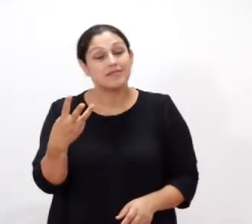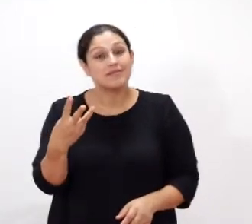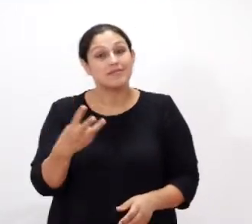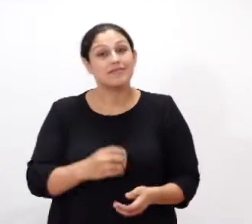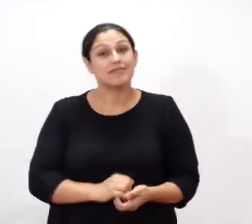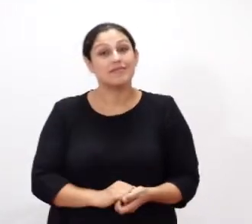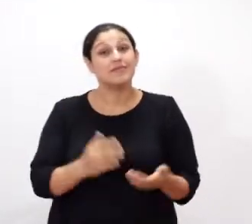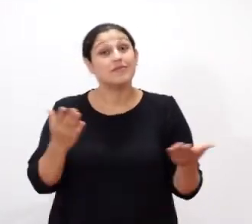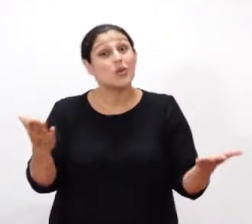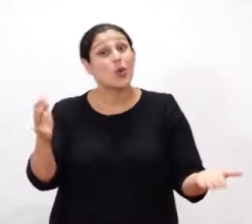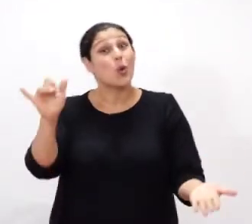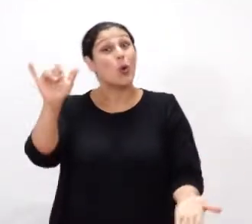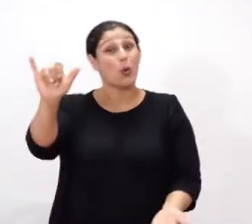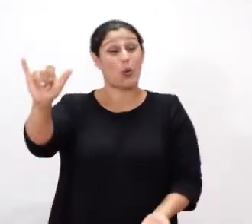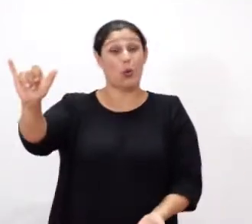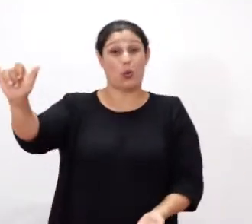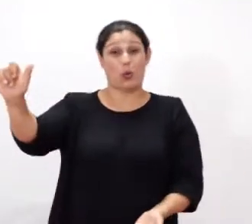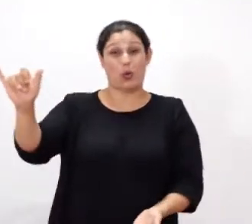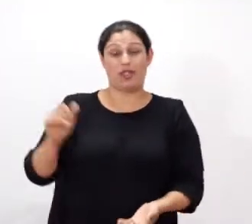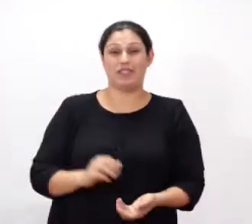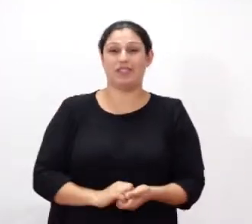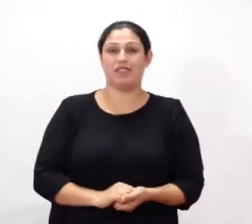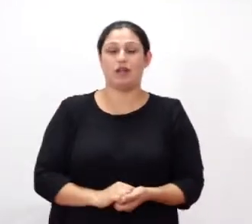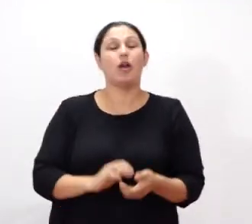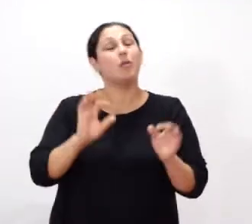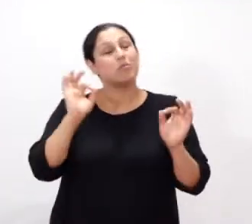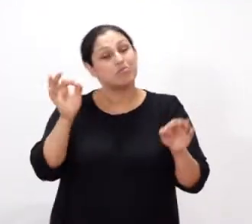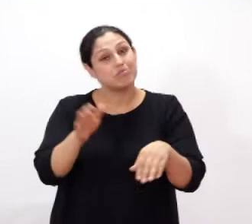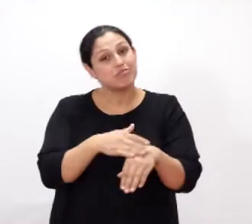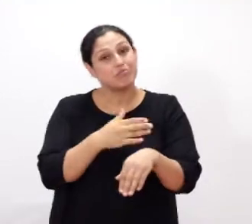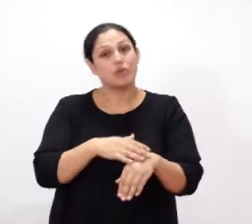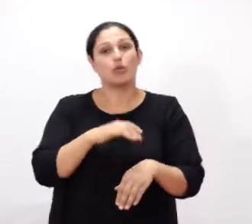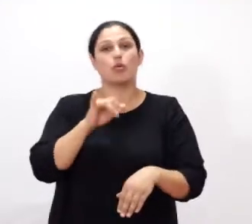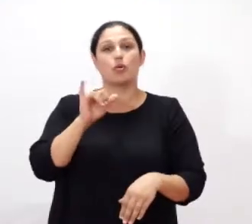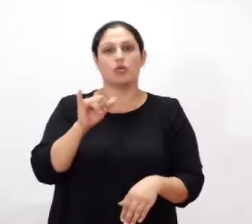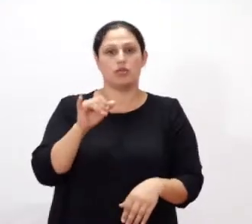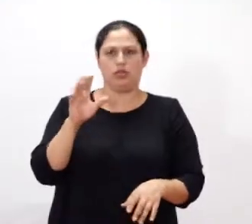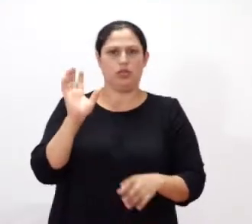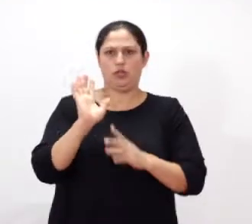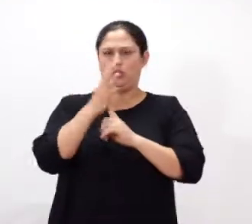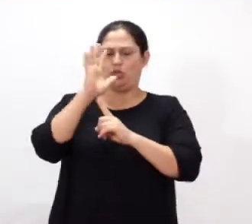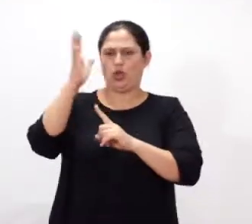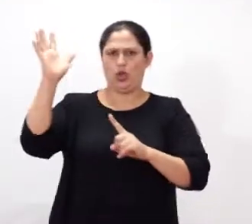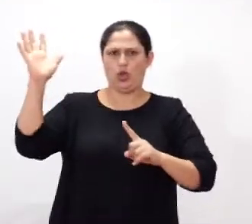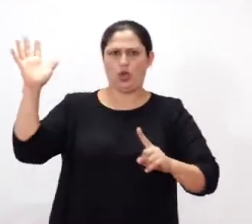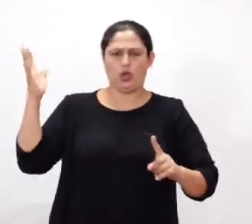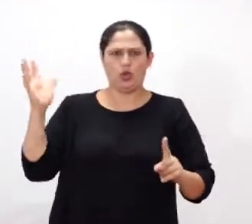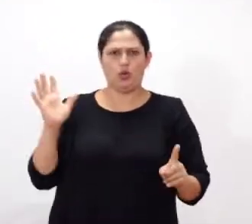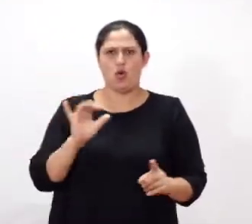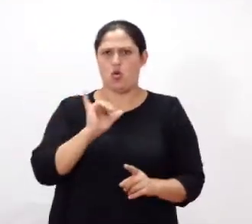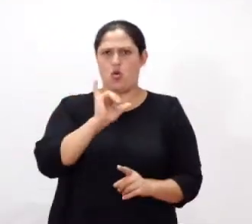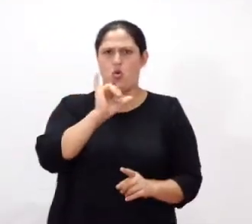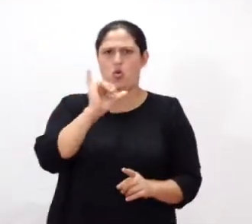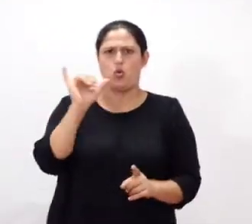سه او آفرین او وای وای دیو